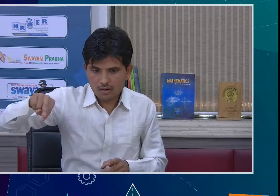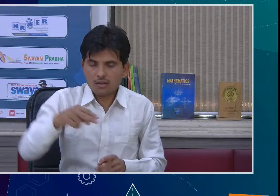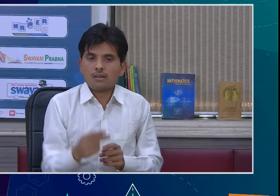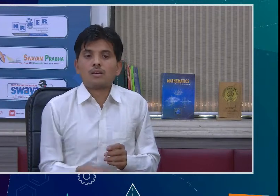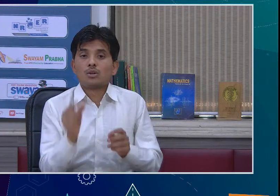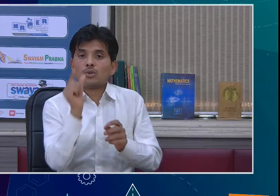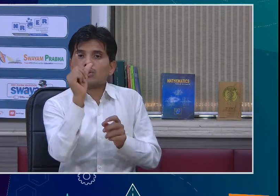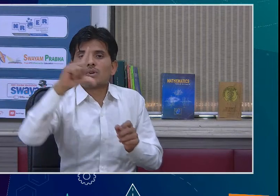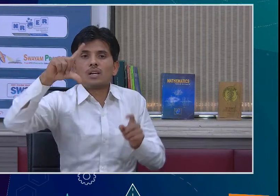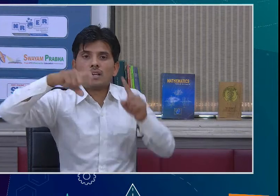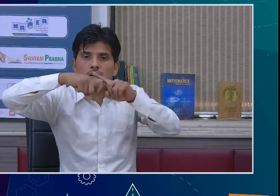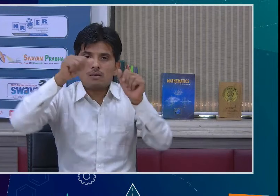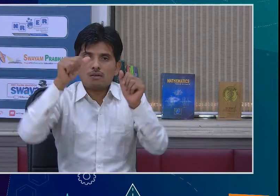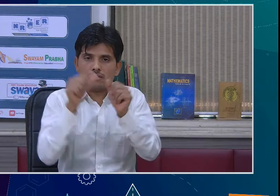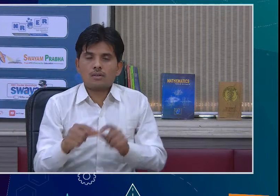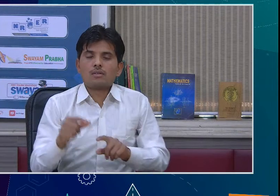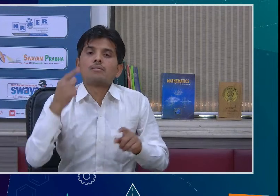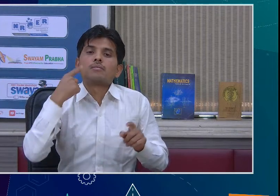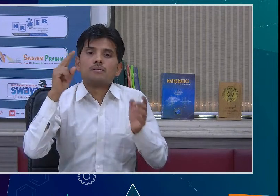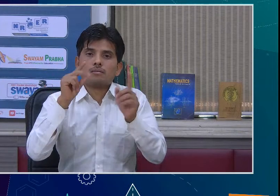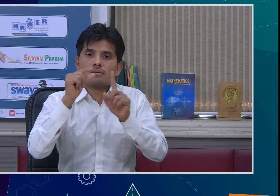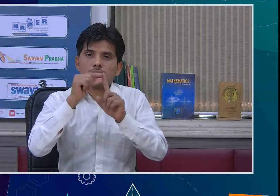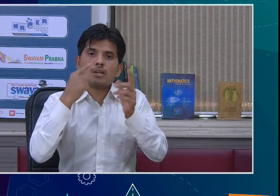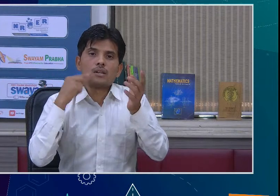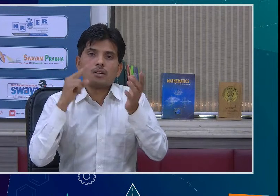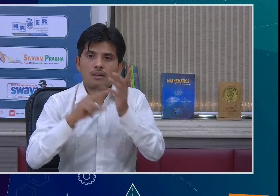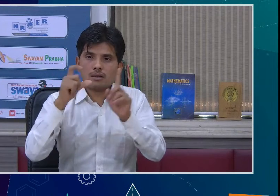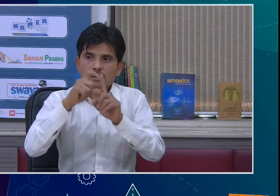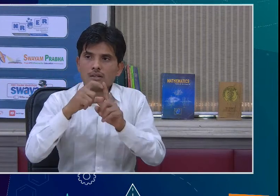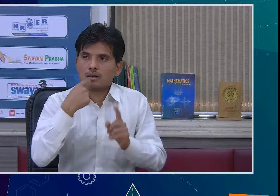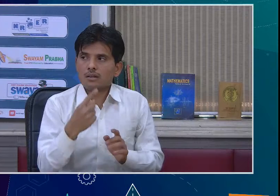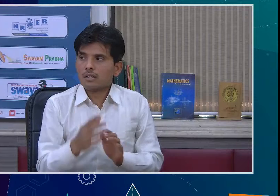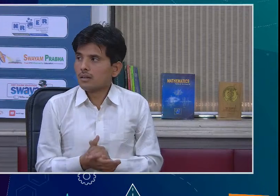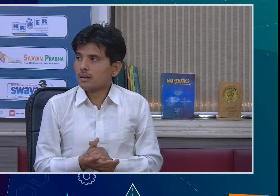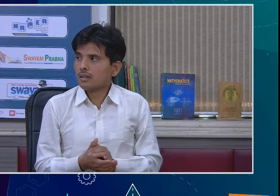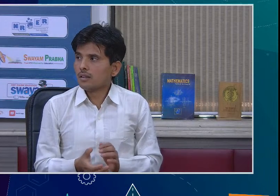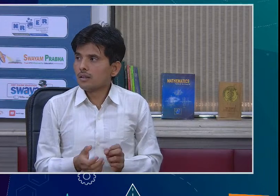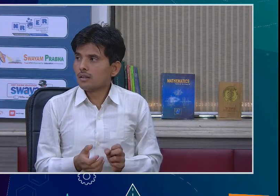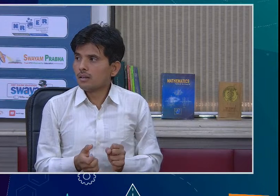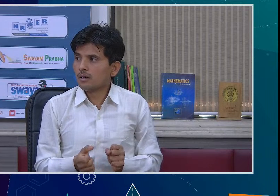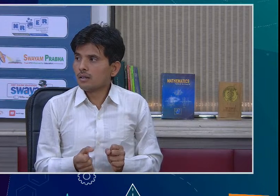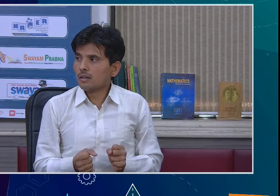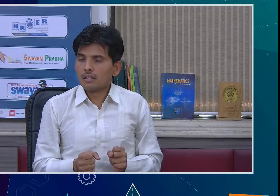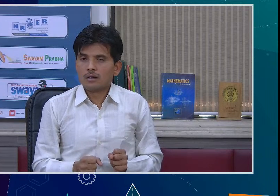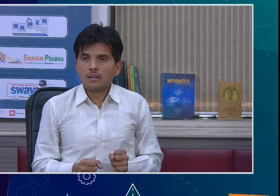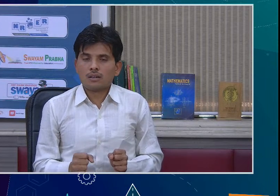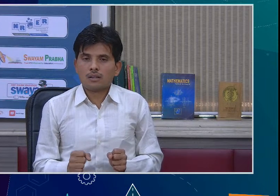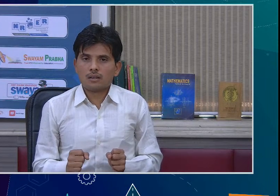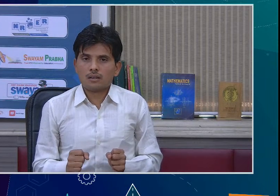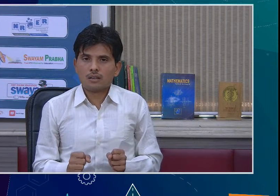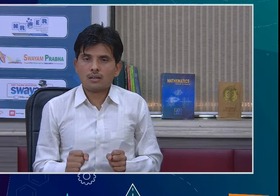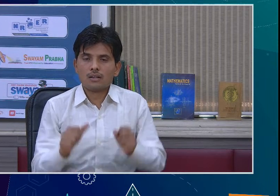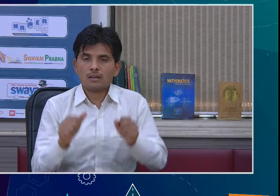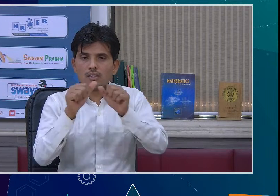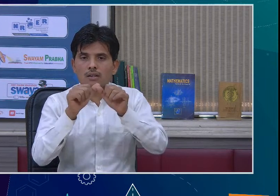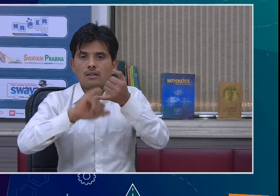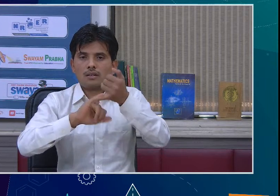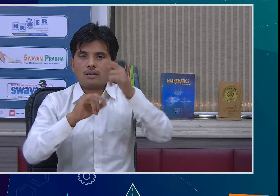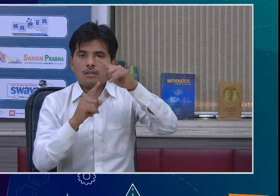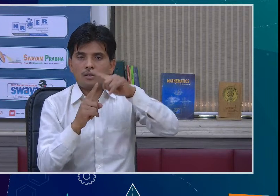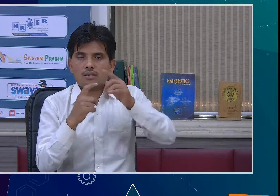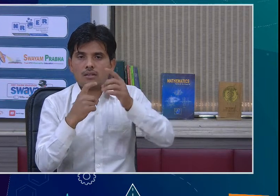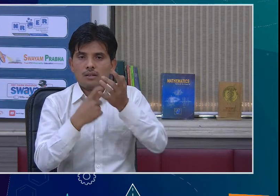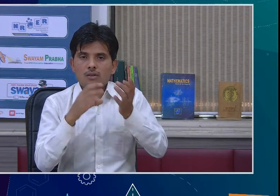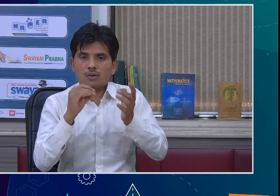पिंड का रिप्रेजेंटेशन बहुत सटीक तरीके से हम कर सकते हैं. देयर इज इवन एस्टेरॉइड्स, दैट